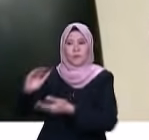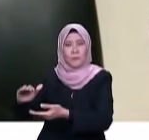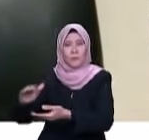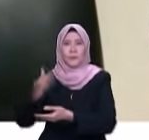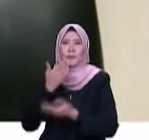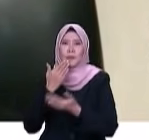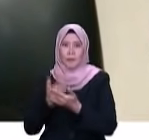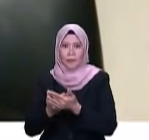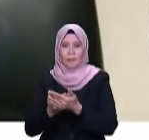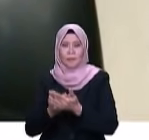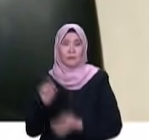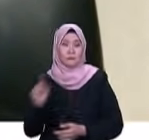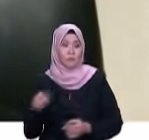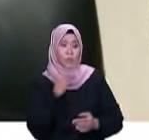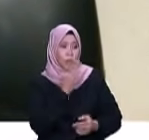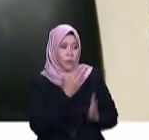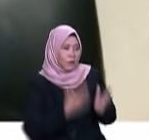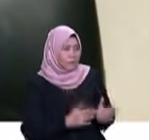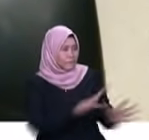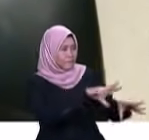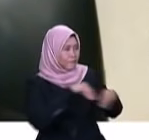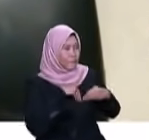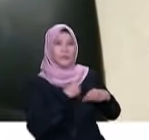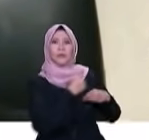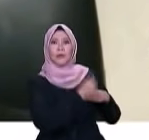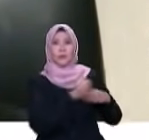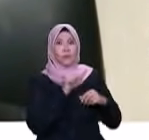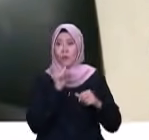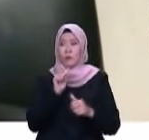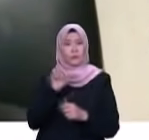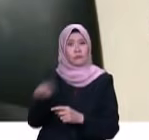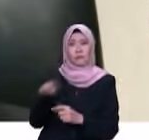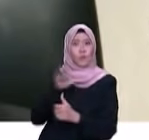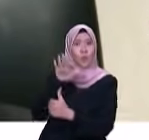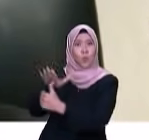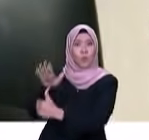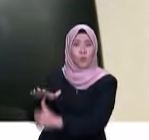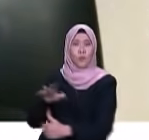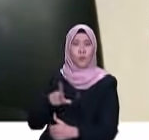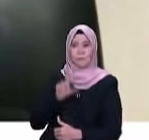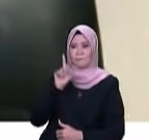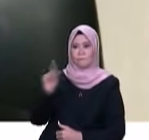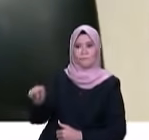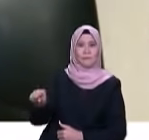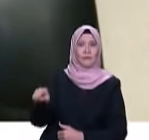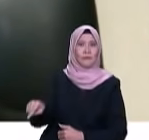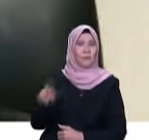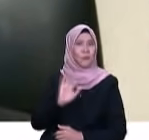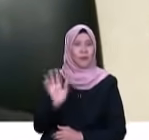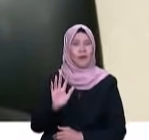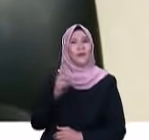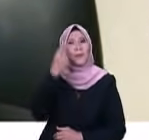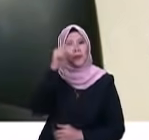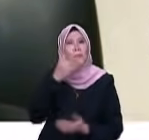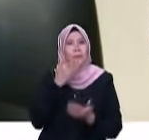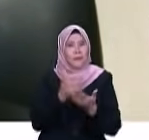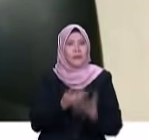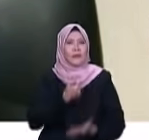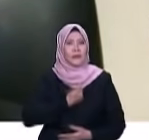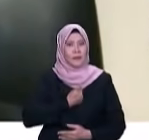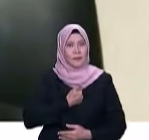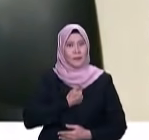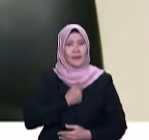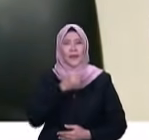mendapat mesej yang tepat lah. Bukan niat kita untuk menghina, marah, pelik atau sebagainya, tapi untuk kebaikan diri sendiri dan